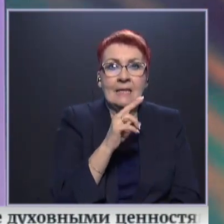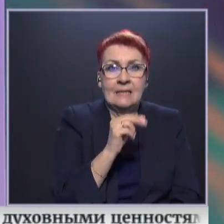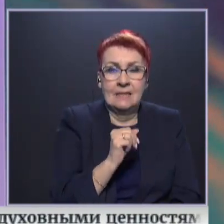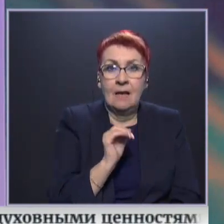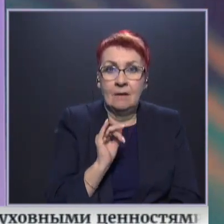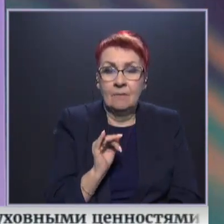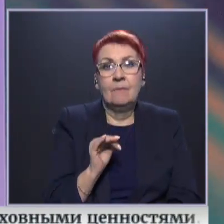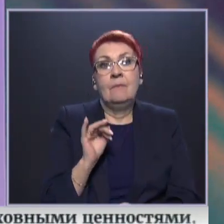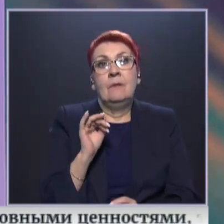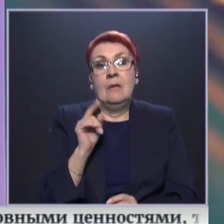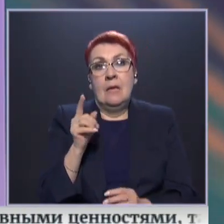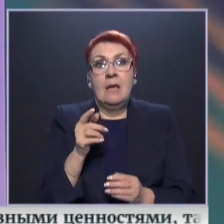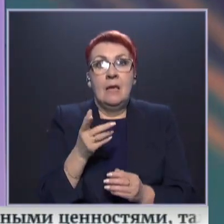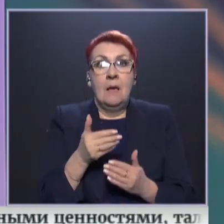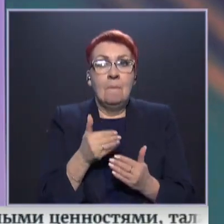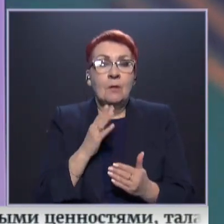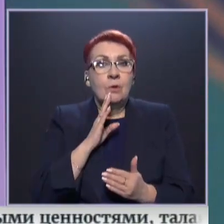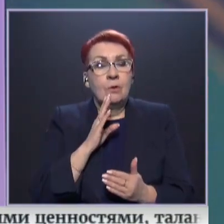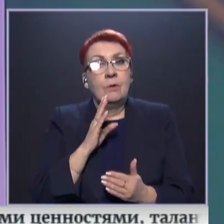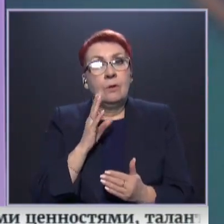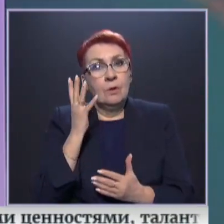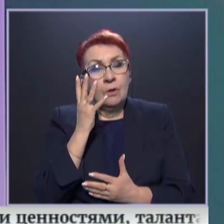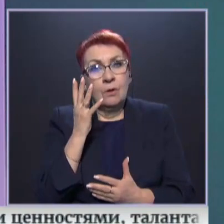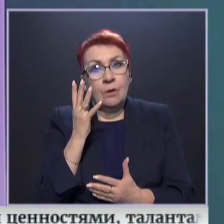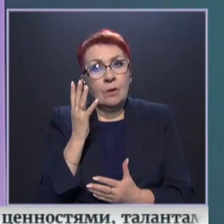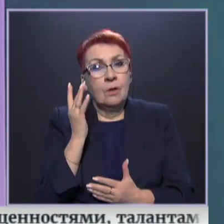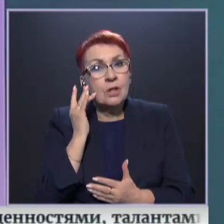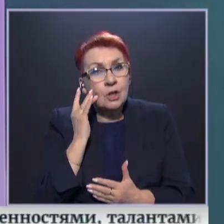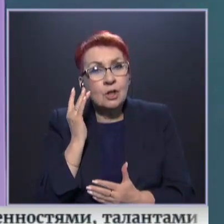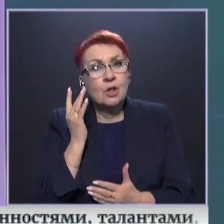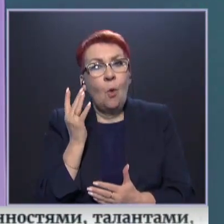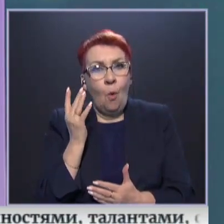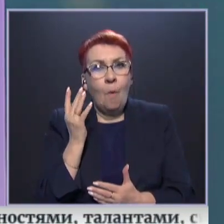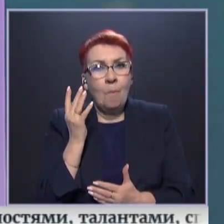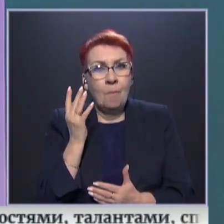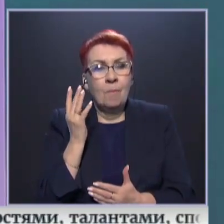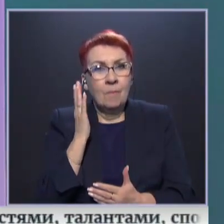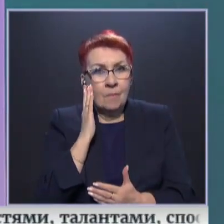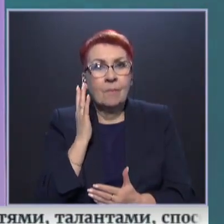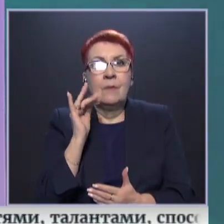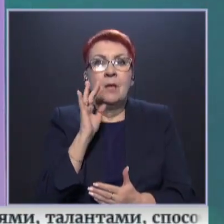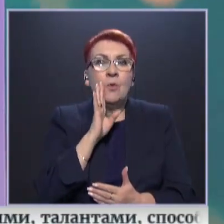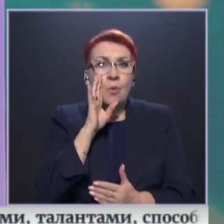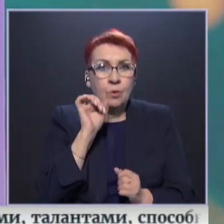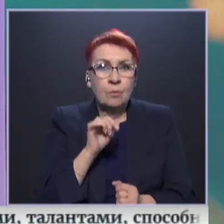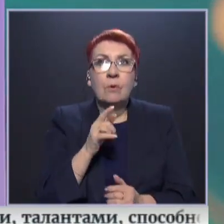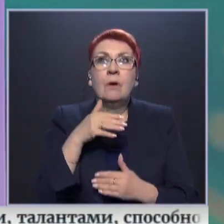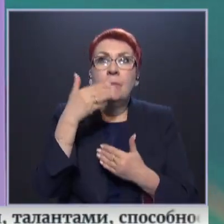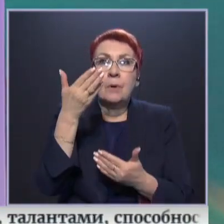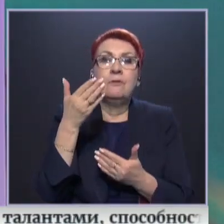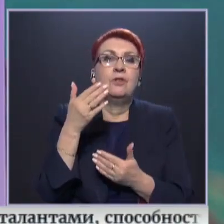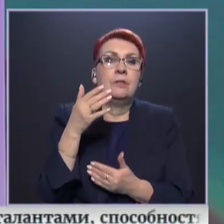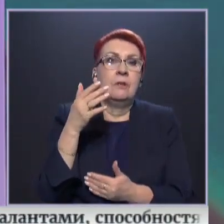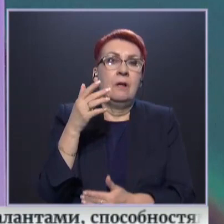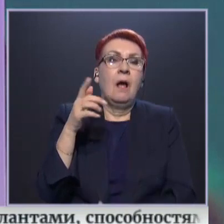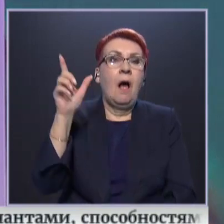Так что перед сном или утром можно из глубины сердца высылать обращение ко Господу и